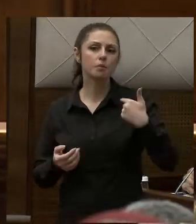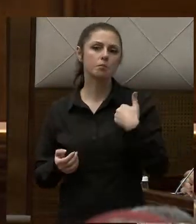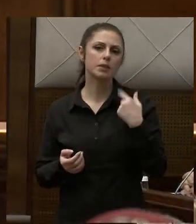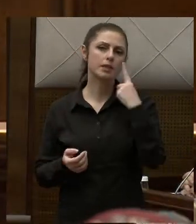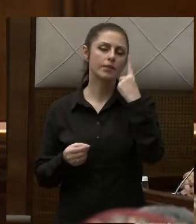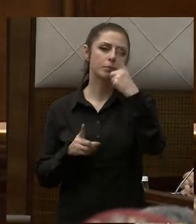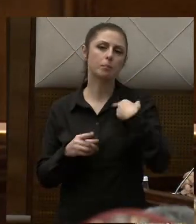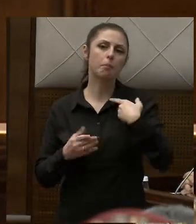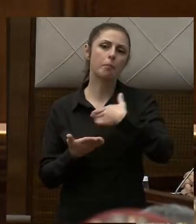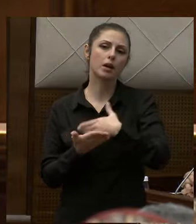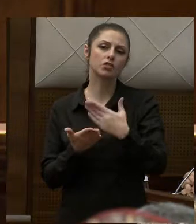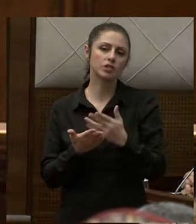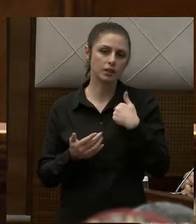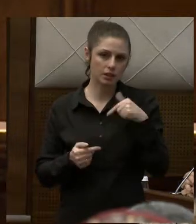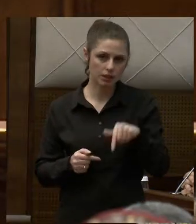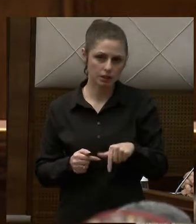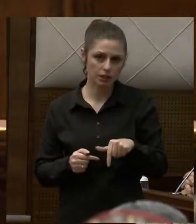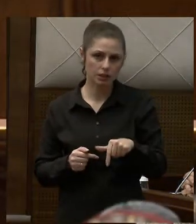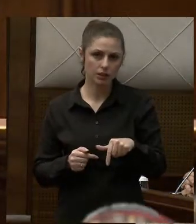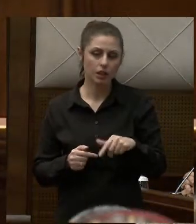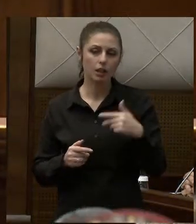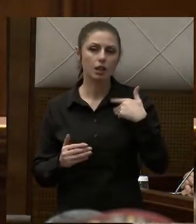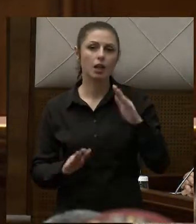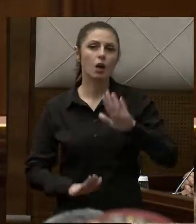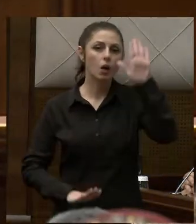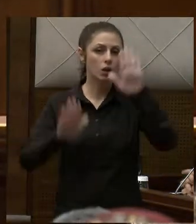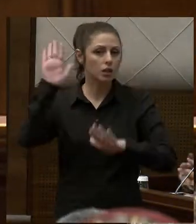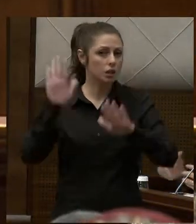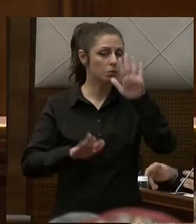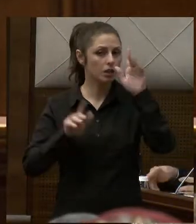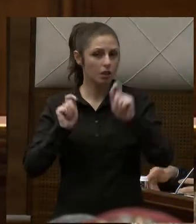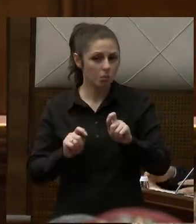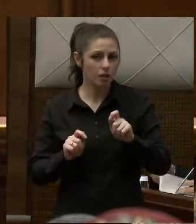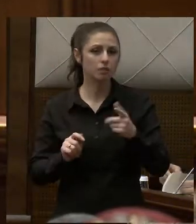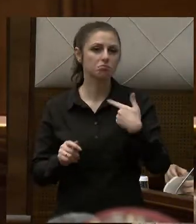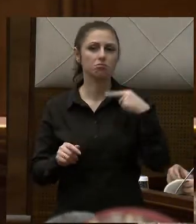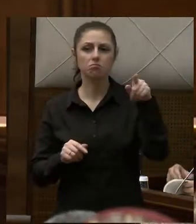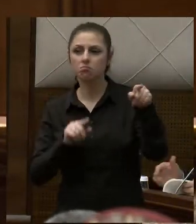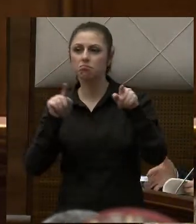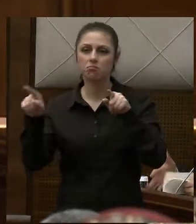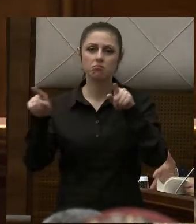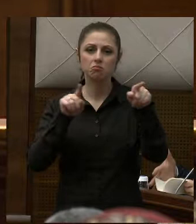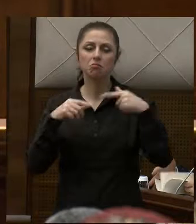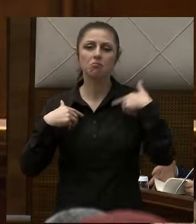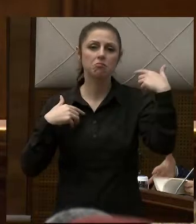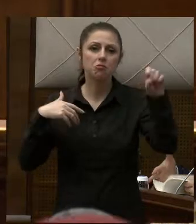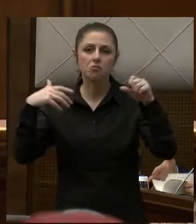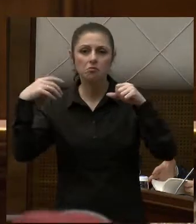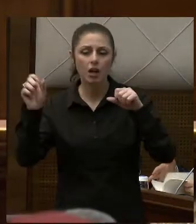parçasıyız. İhaleyi yaparken Ahmet'e, Mehmet'e, şuna buna vermeme lüksümüz